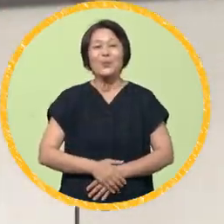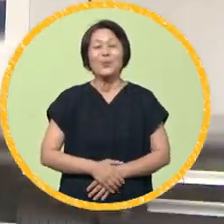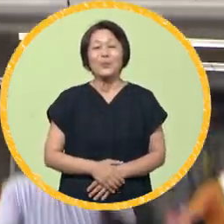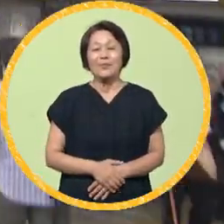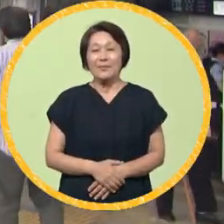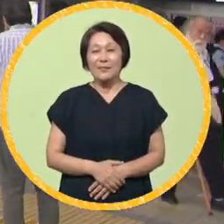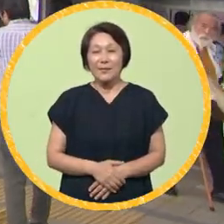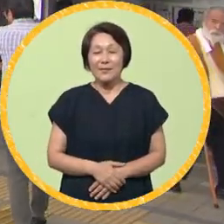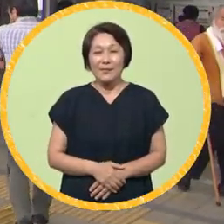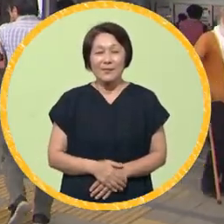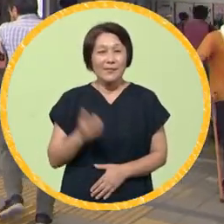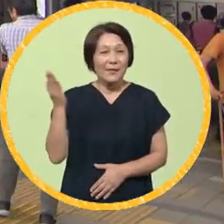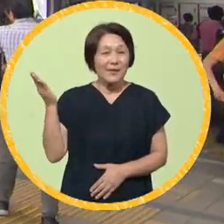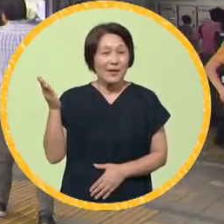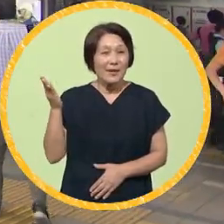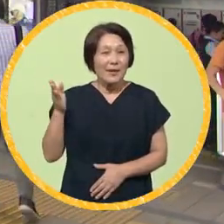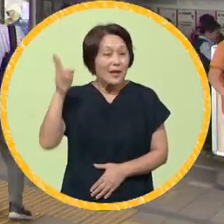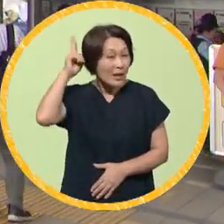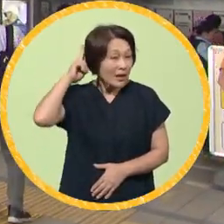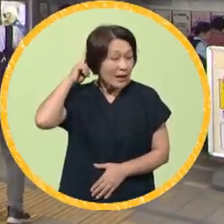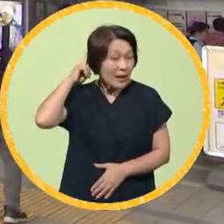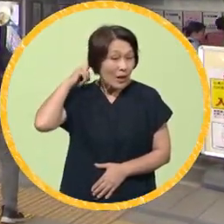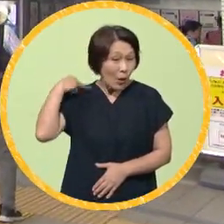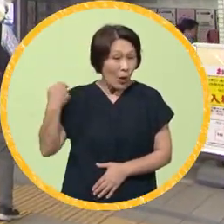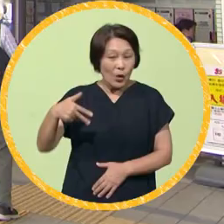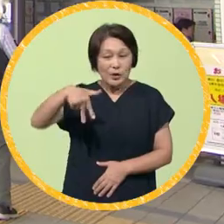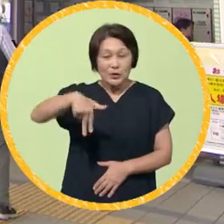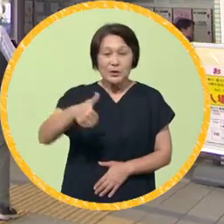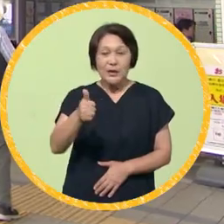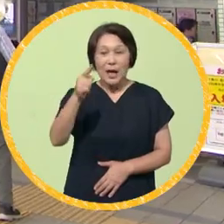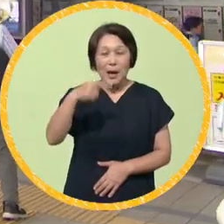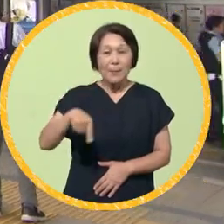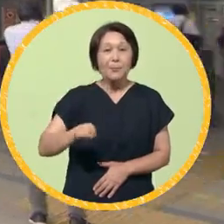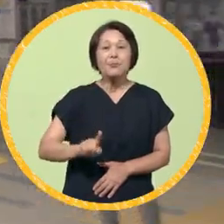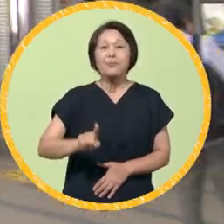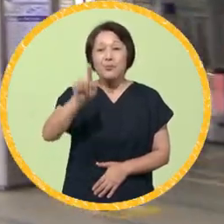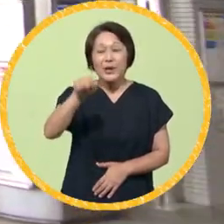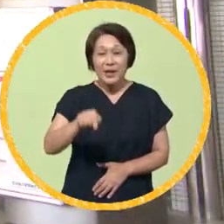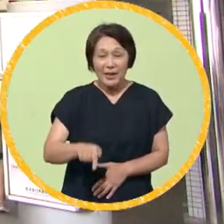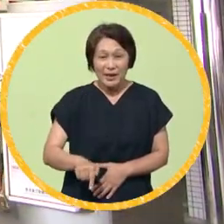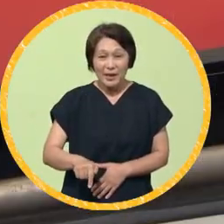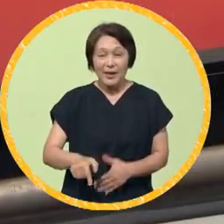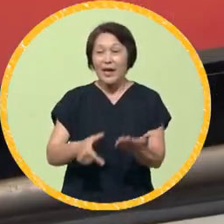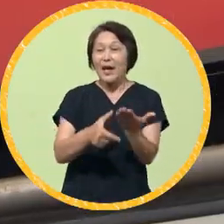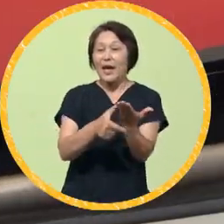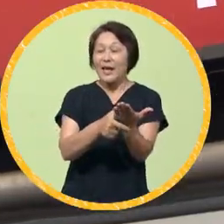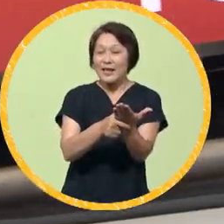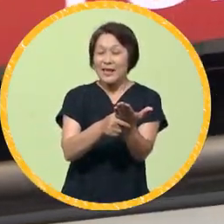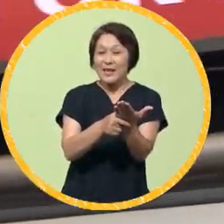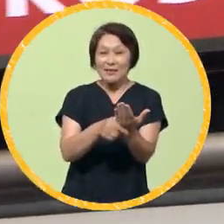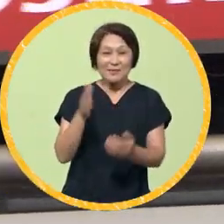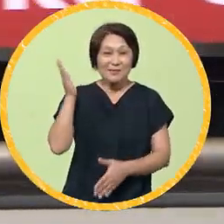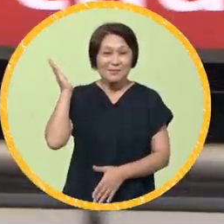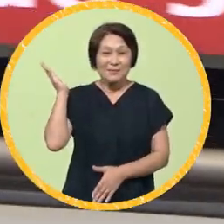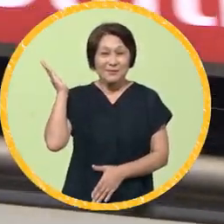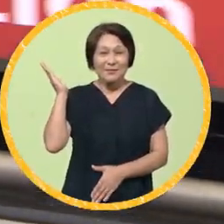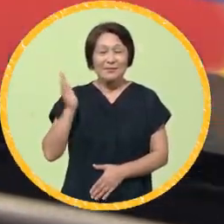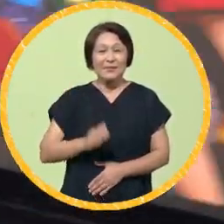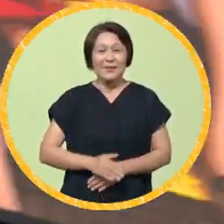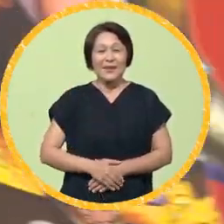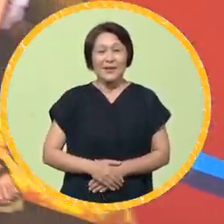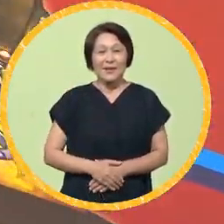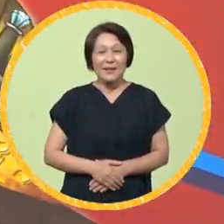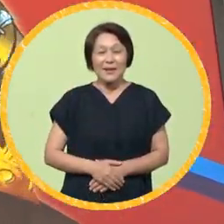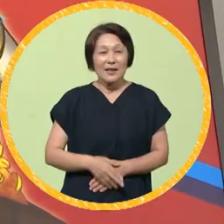お、横スタンピード中央駅、 あれですね、劇場版ワンピーススタンピードにかけて、いや